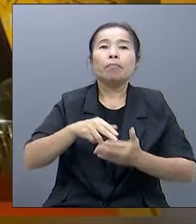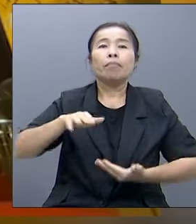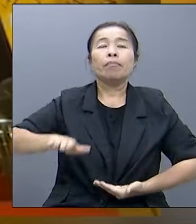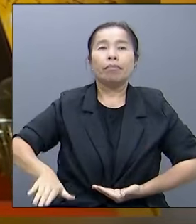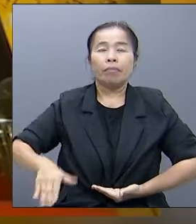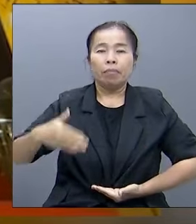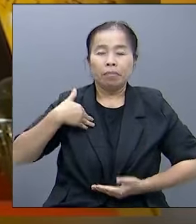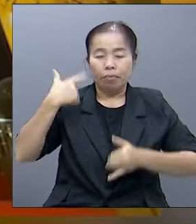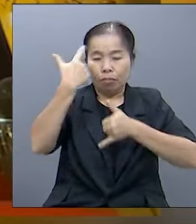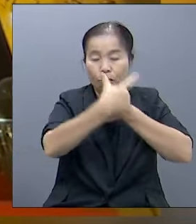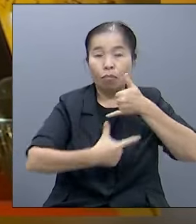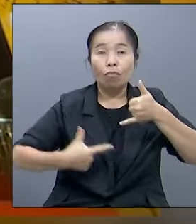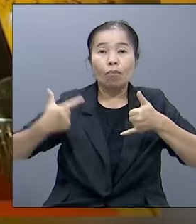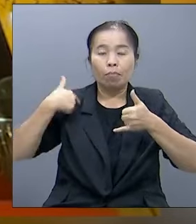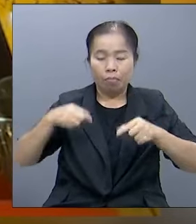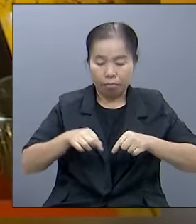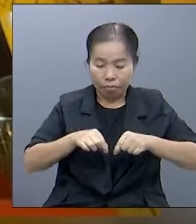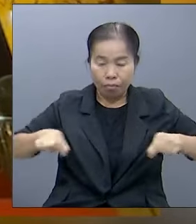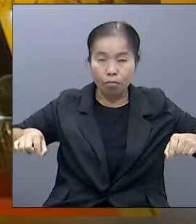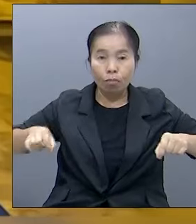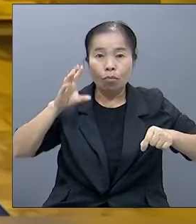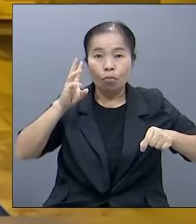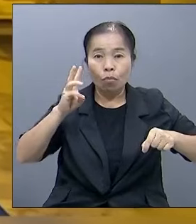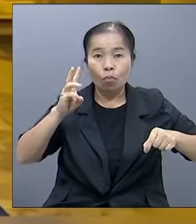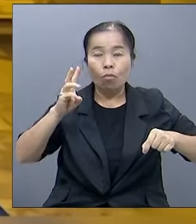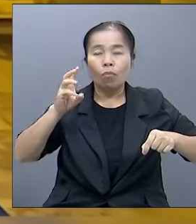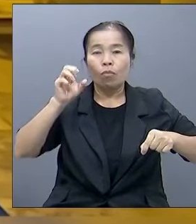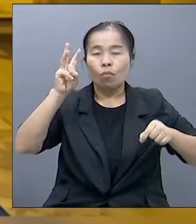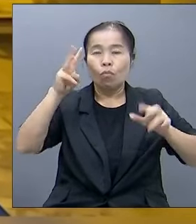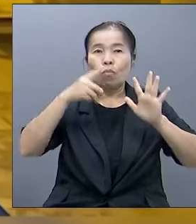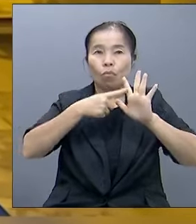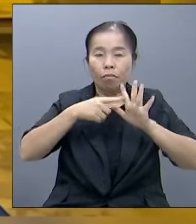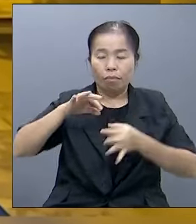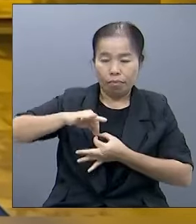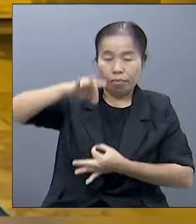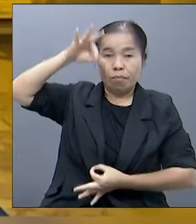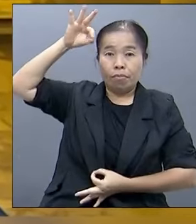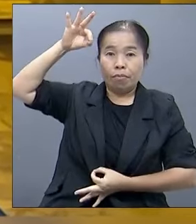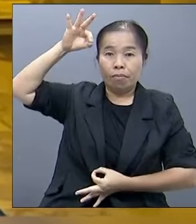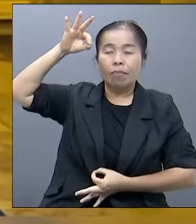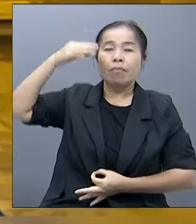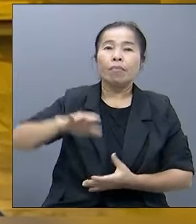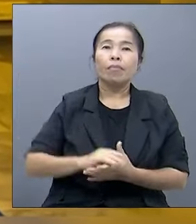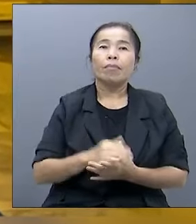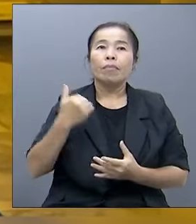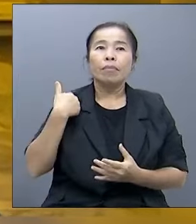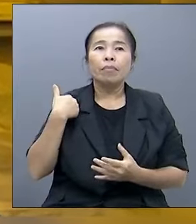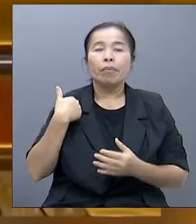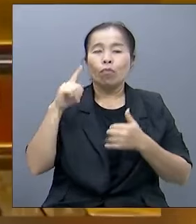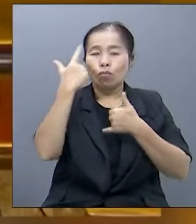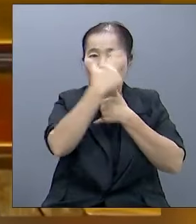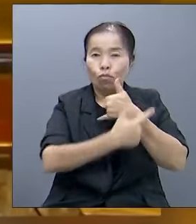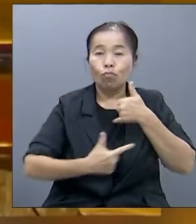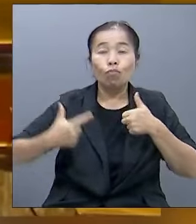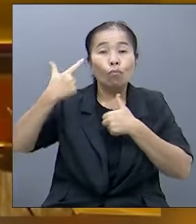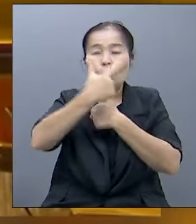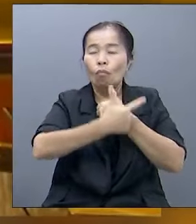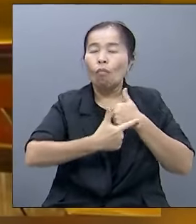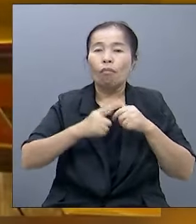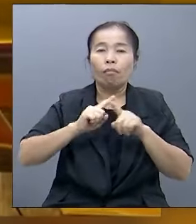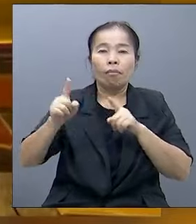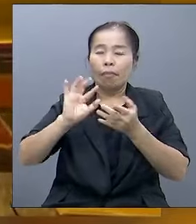น้าตักกว้าง6วา3ศอก9นิ้วสูง9วา2ศอก19นิ้วปิดด้วยทองคำแท้ทั้งองค์ค่ะ